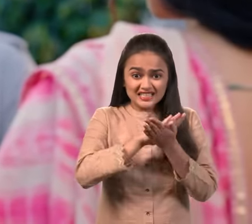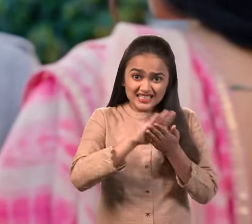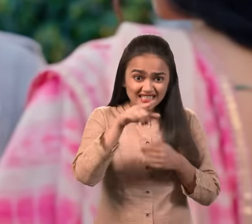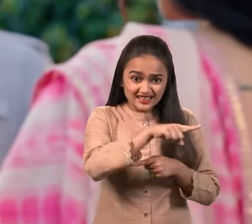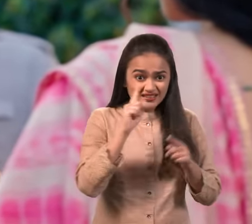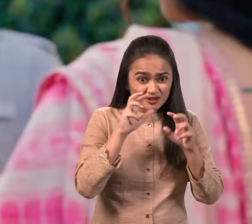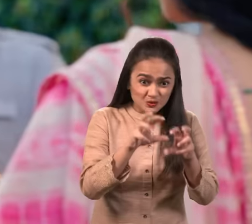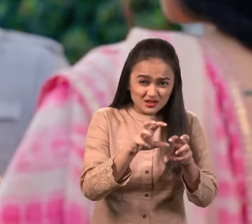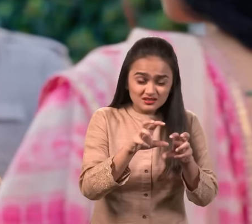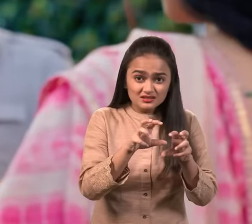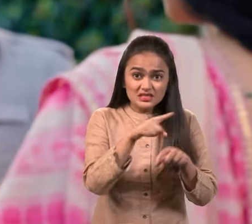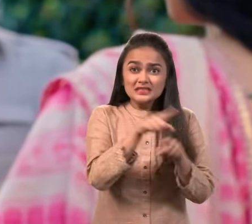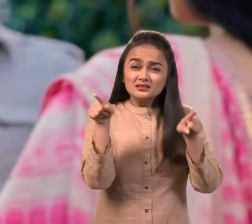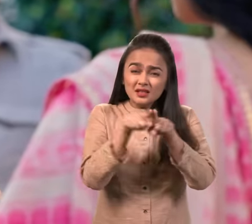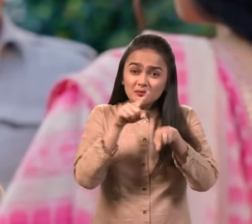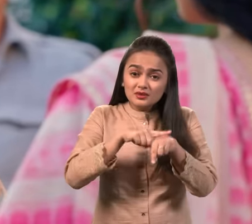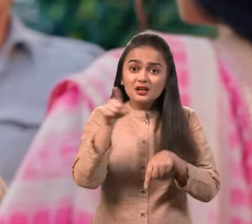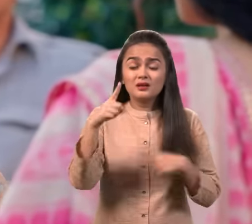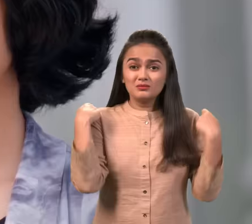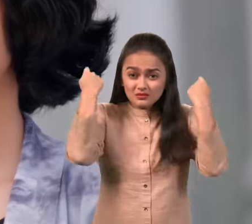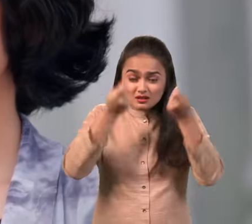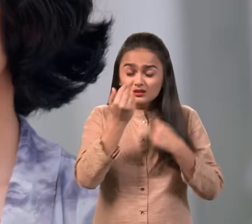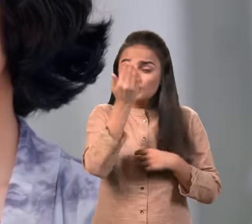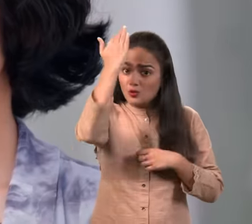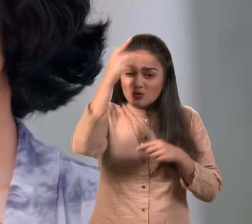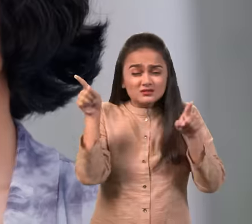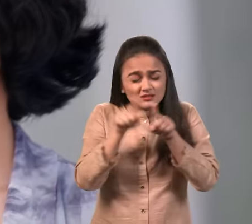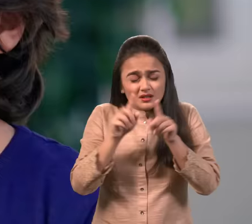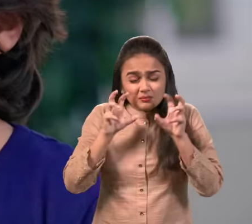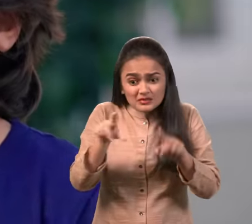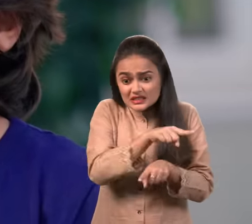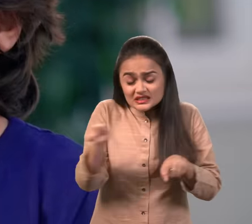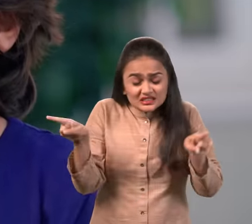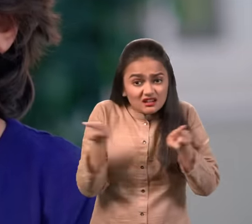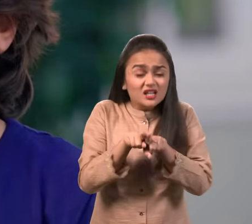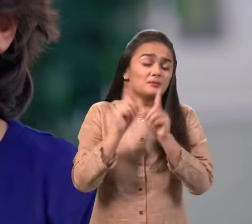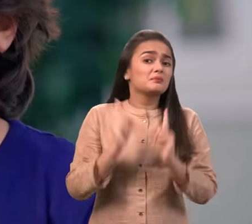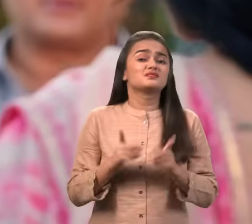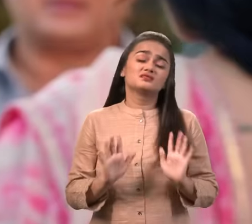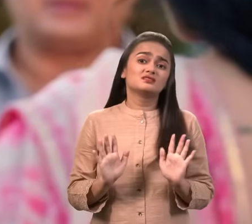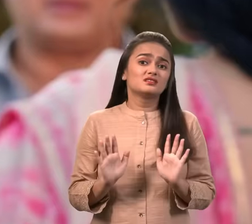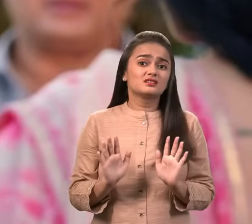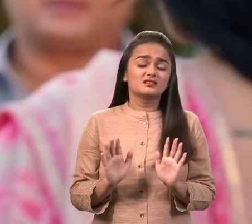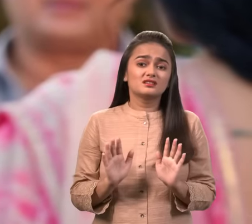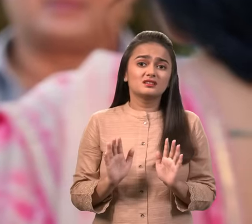हीर के साथ साथ आप रोहन और सोहन की परवरिश भी बिल्कुल वैसी ही करेंगे।